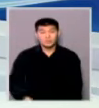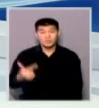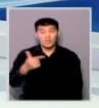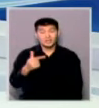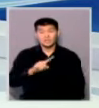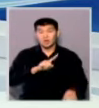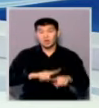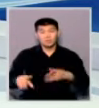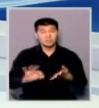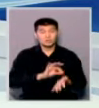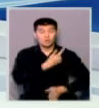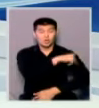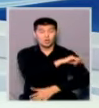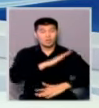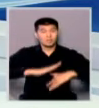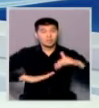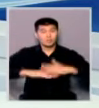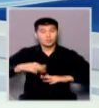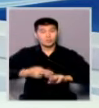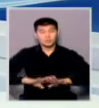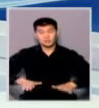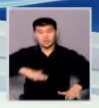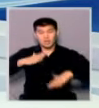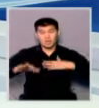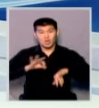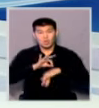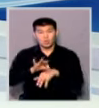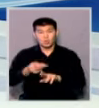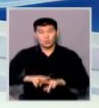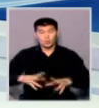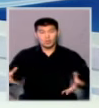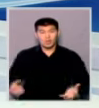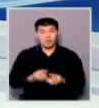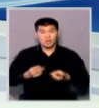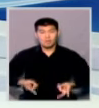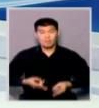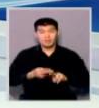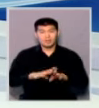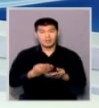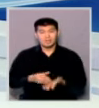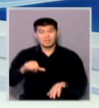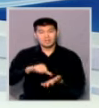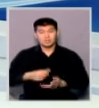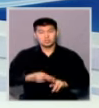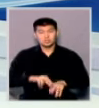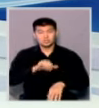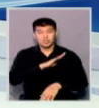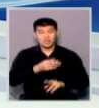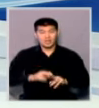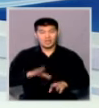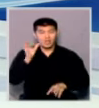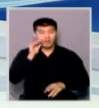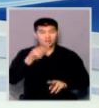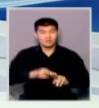Атыраулық жедел құтқару жасағының мамандары оқу-жаттығу өткізді. Төтеншеліктермен қатар бұл жолғы шараға қызметтік иттер де қатысты.